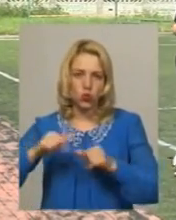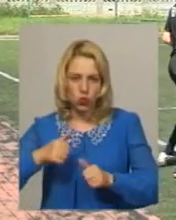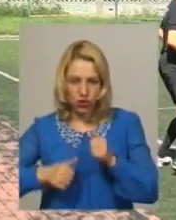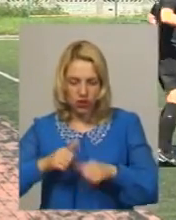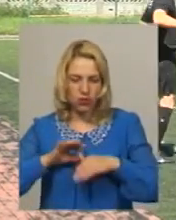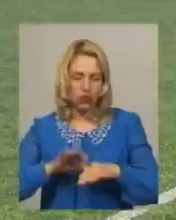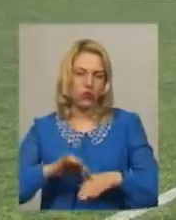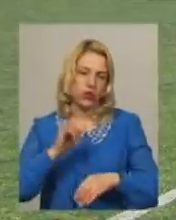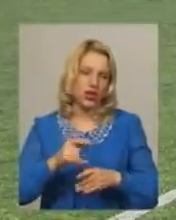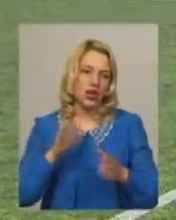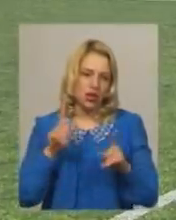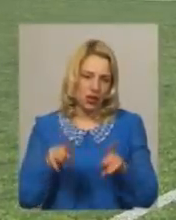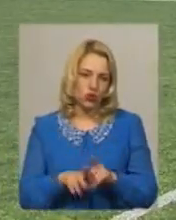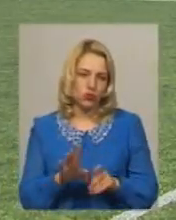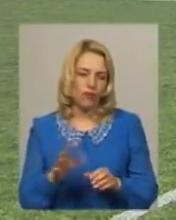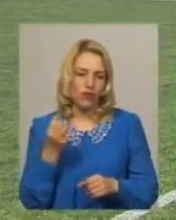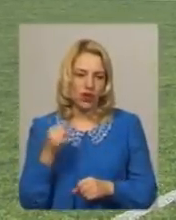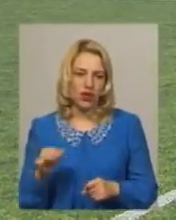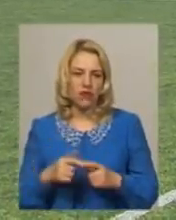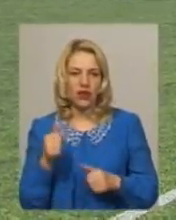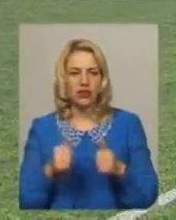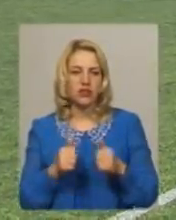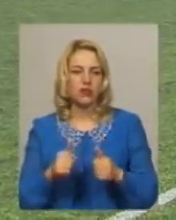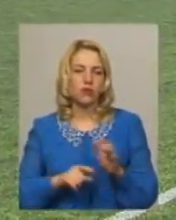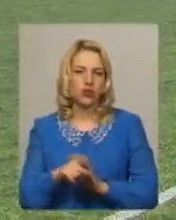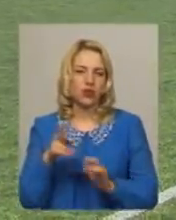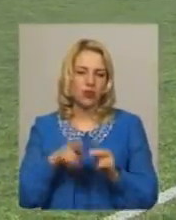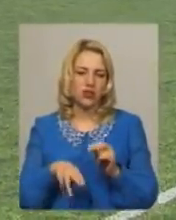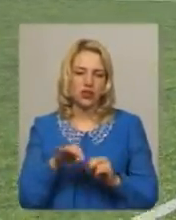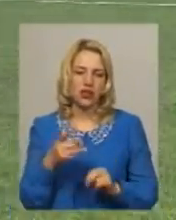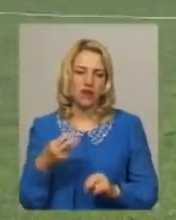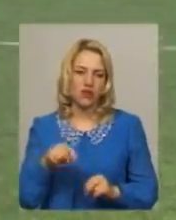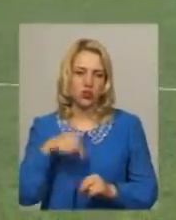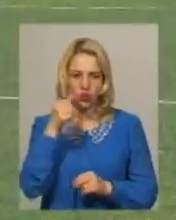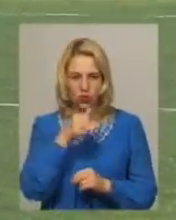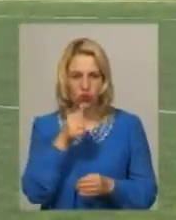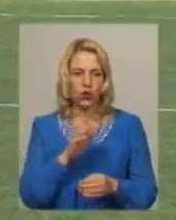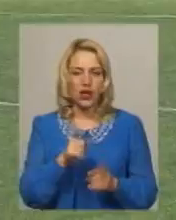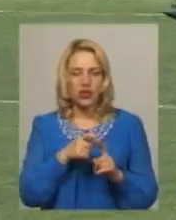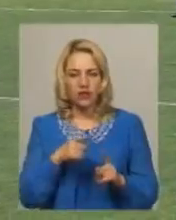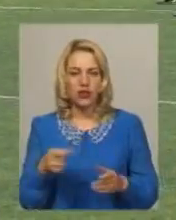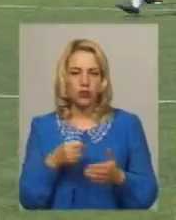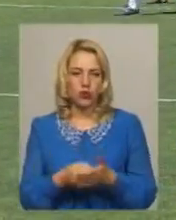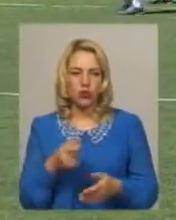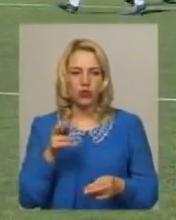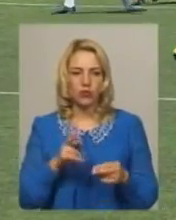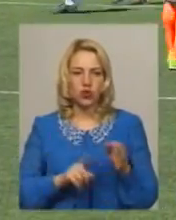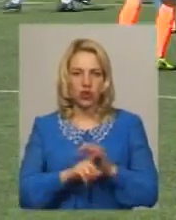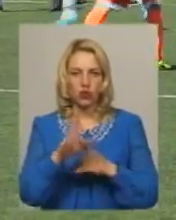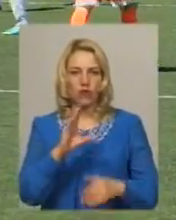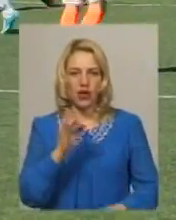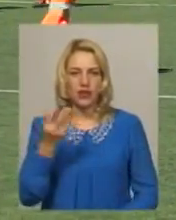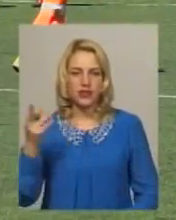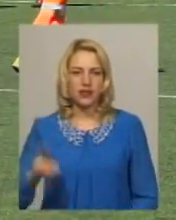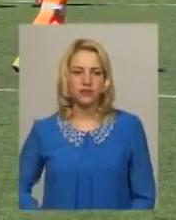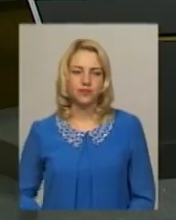також вигравати. Змагання розпочалися наприкінці травня цього року і триватимуть до початку вересня. Леся Боровець, Юрій Чорний. Новини